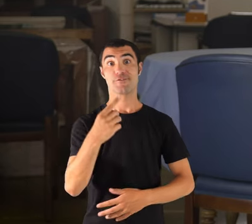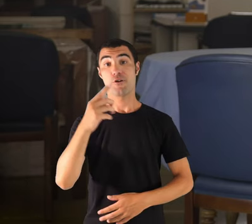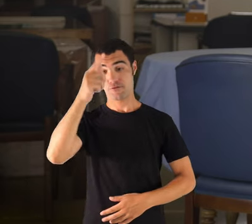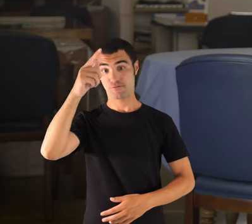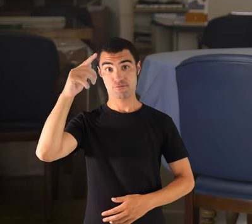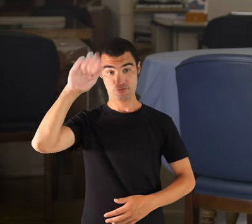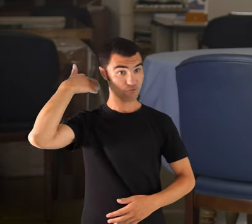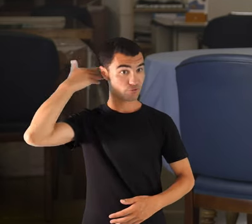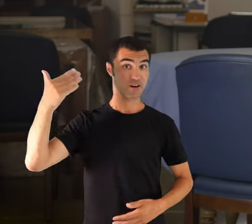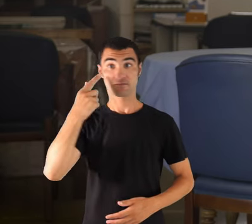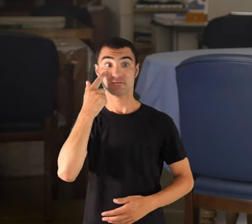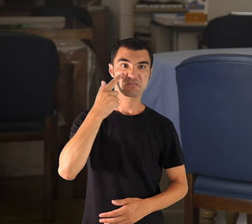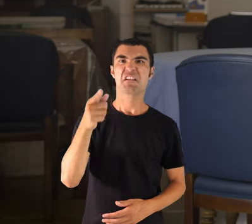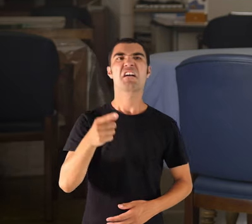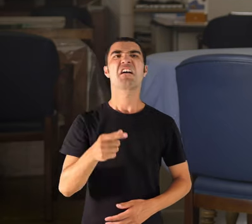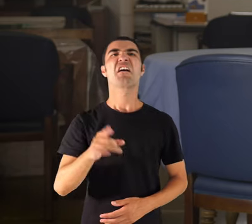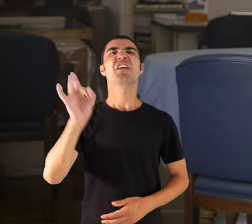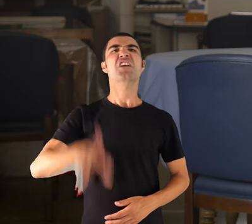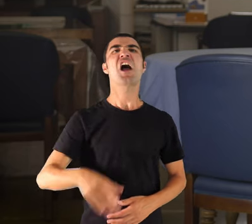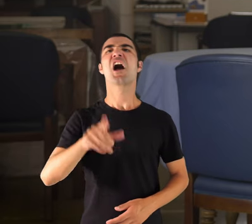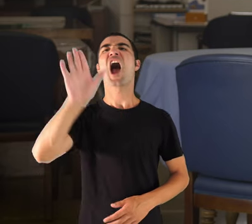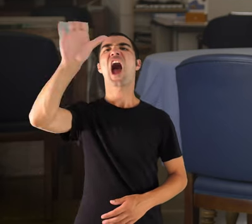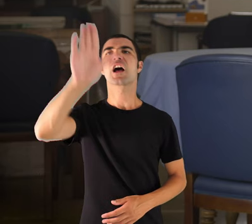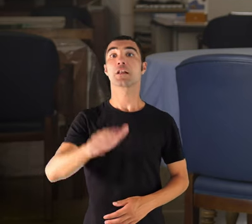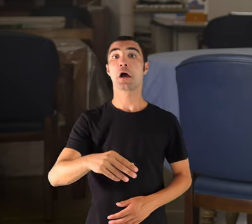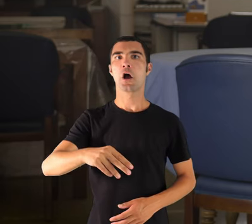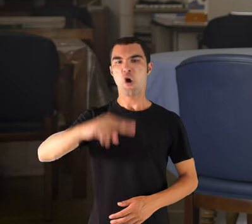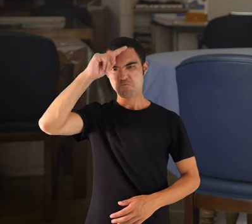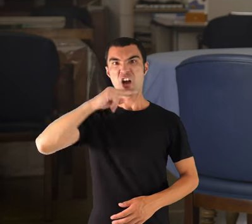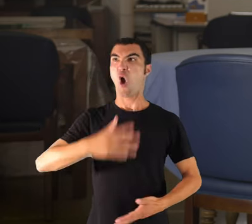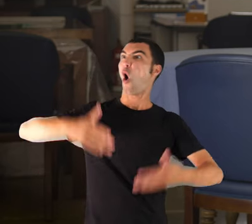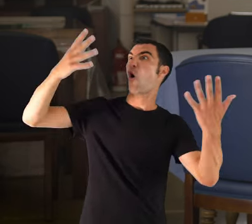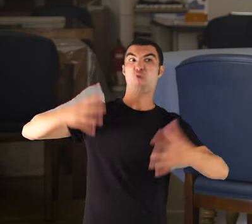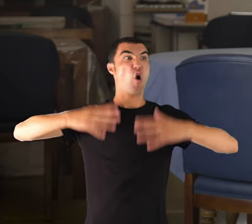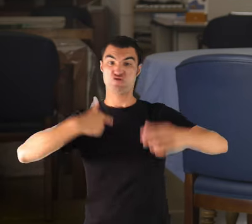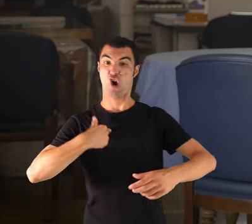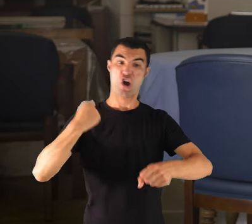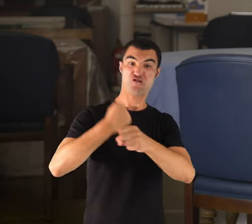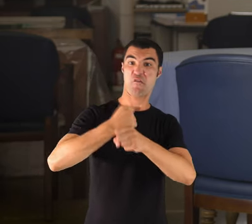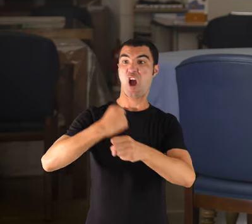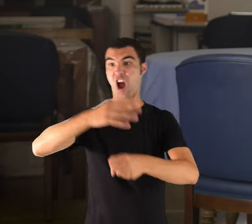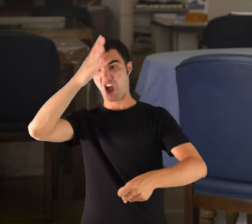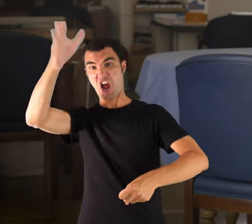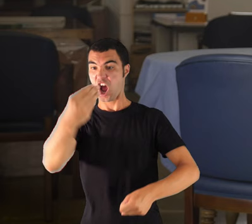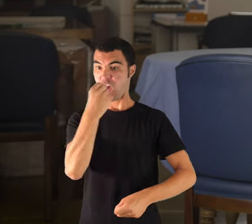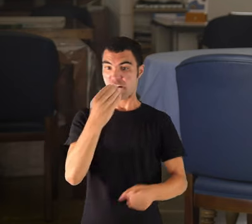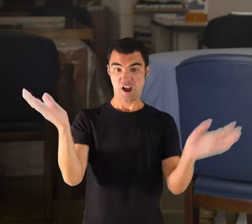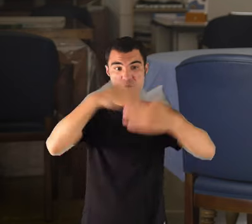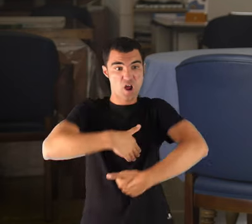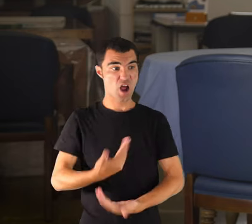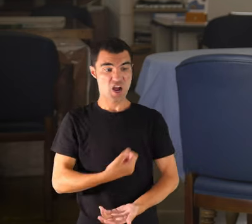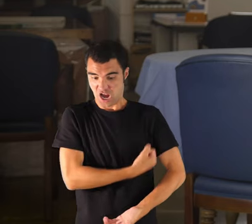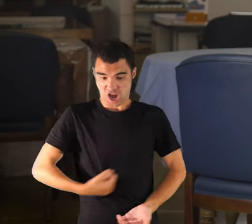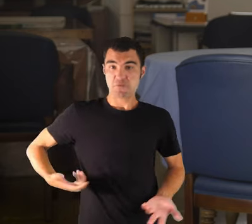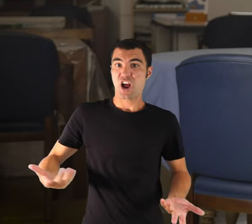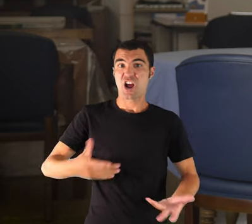Alto, qui en vive? I mon pare, me cago aquí, me tu allà, fa tantes hores que voc, I noi mangiamo niente di ciò, i vostri